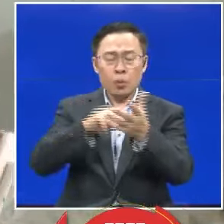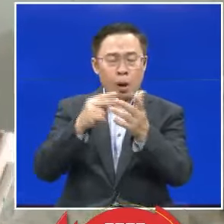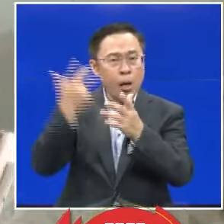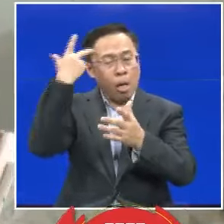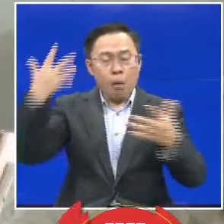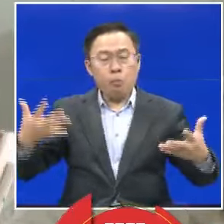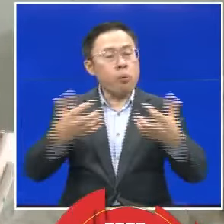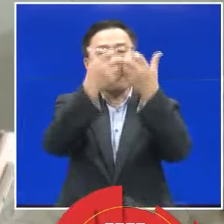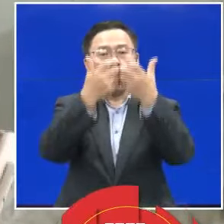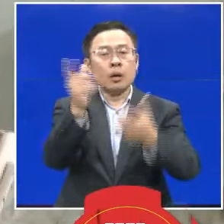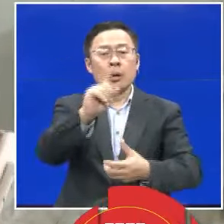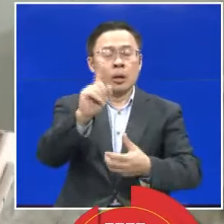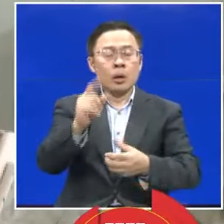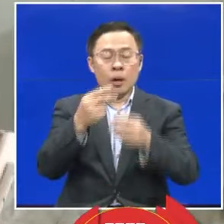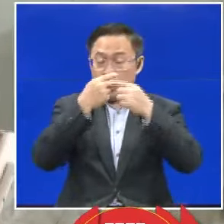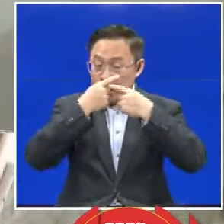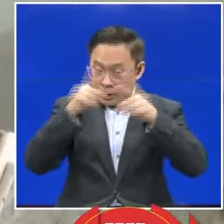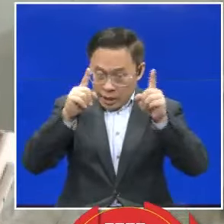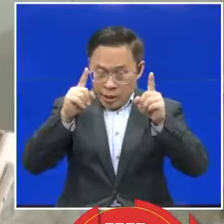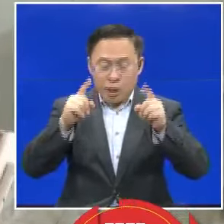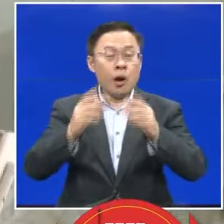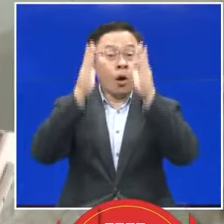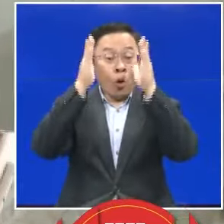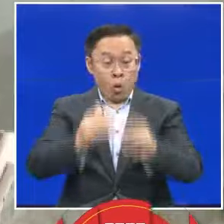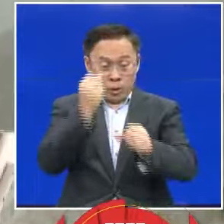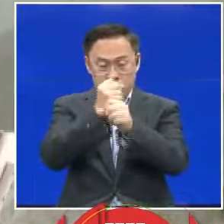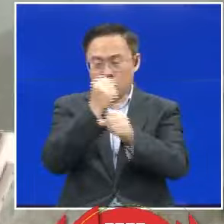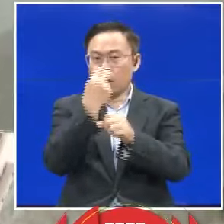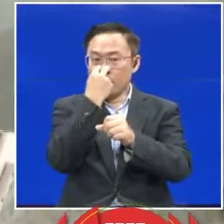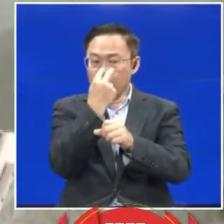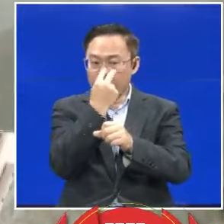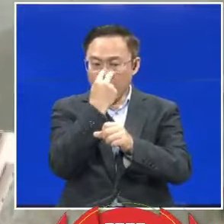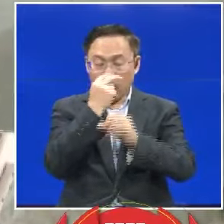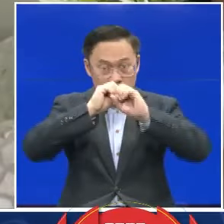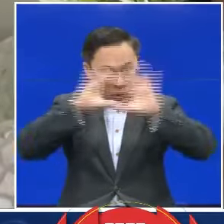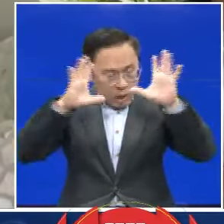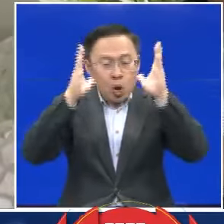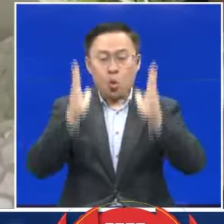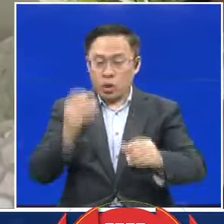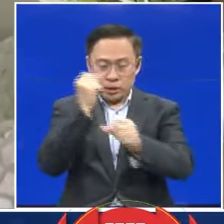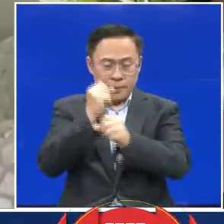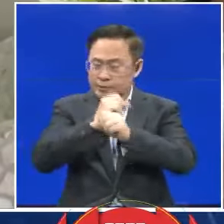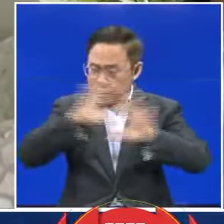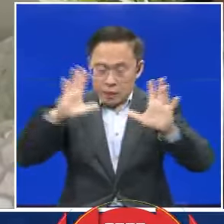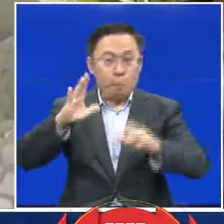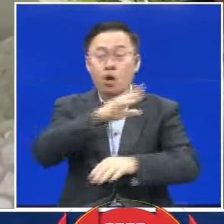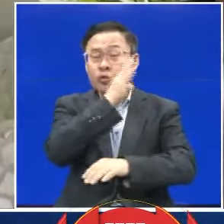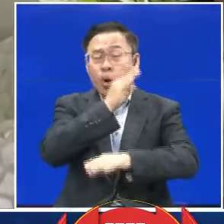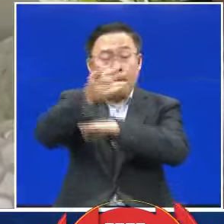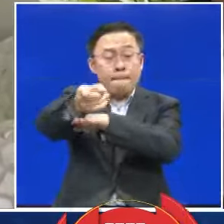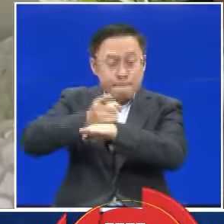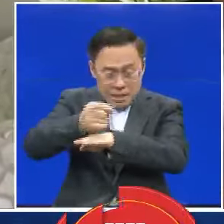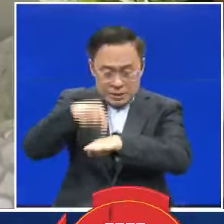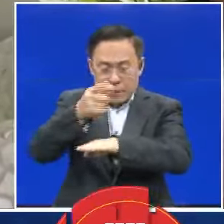ขาก็บอกสิ่งที่ชัดเลยคือมาจากปัจจัยเรื่องคนมากกว่าปัจจัยเรื่องปืนเพราะโดยหลักมันจะมีขั้นตอนการปฏิบัติที่กำหนด